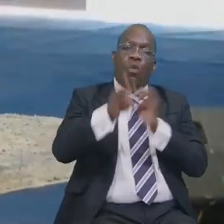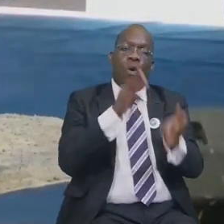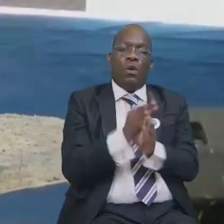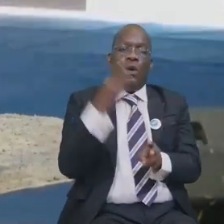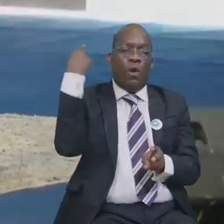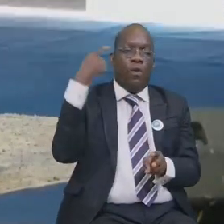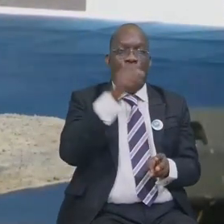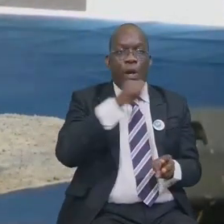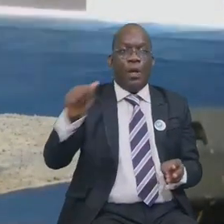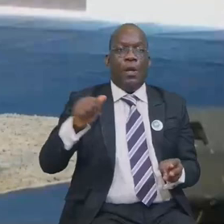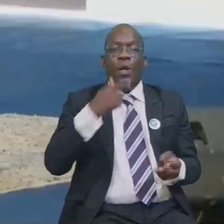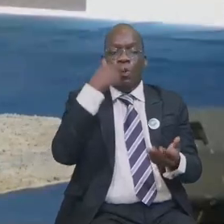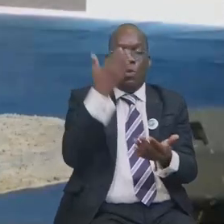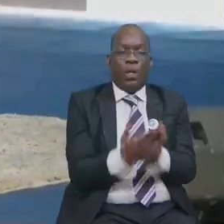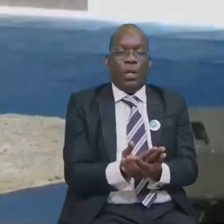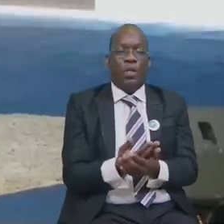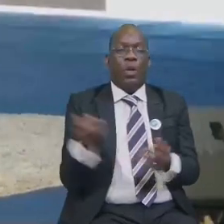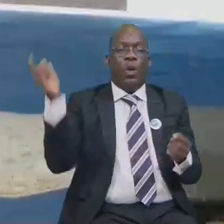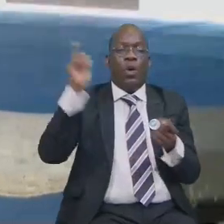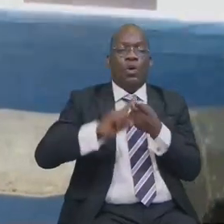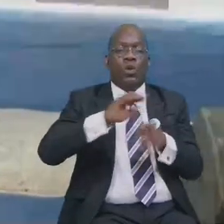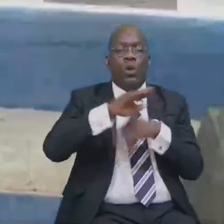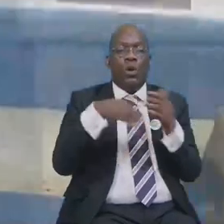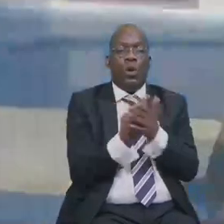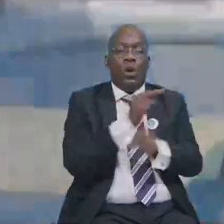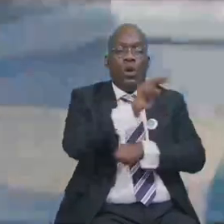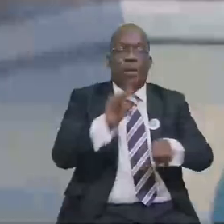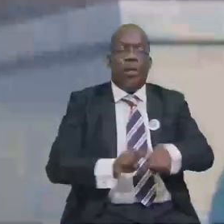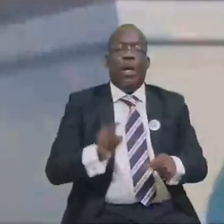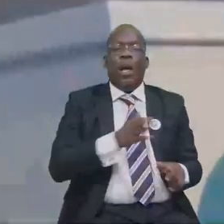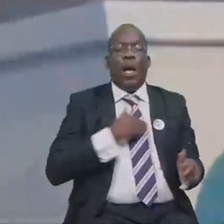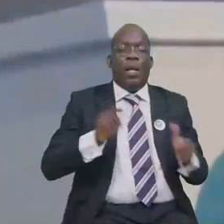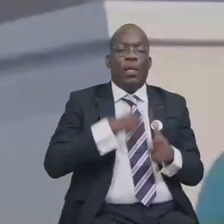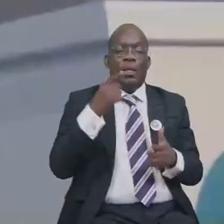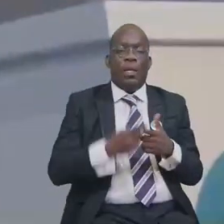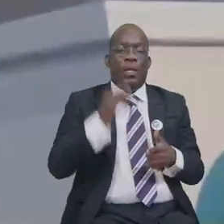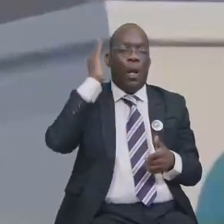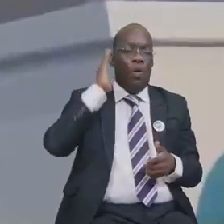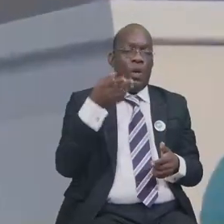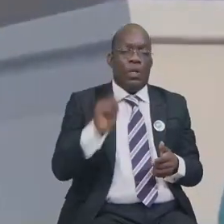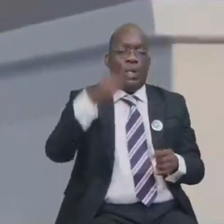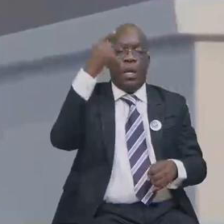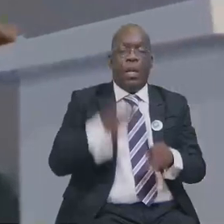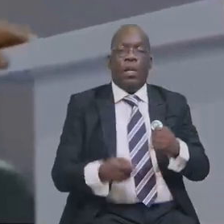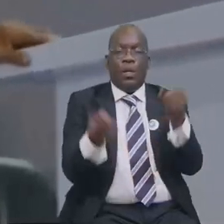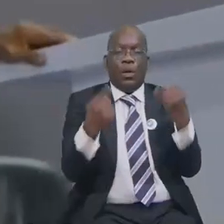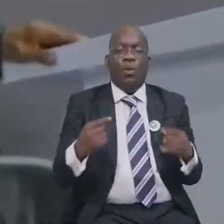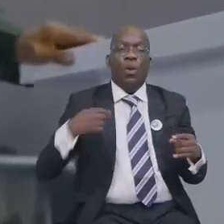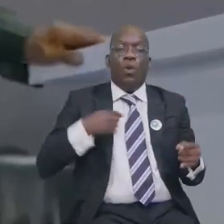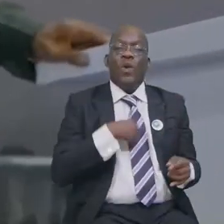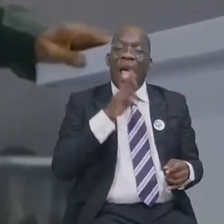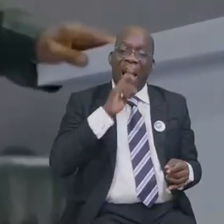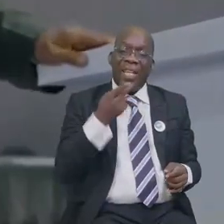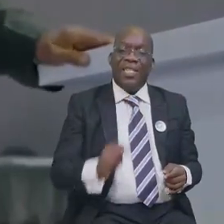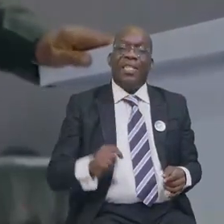les nations. Alors viendra la fin. Et nous sommes les ministres, nous sommes les gens, hommes et